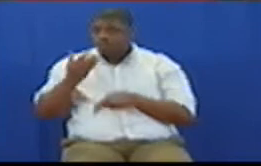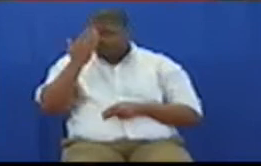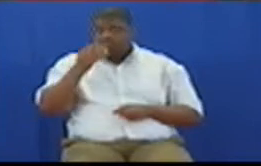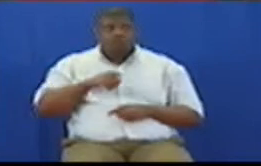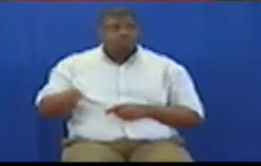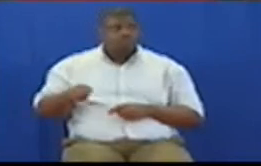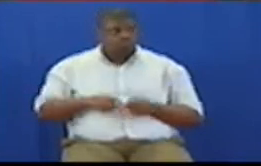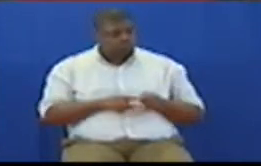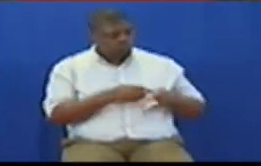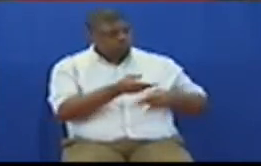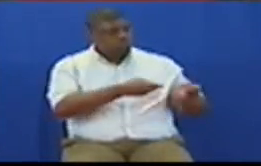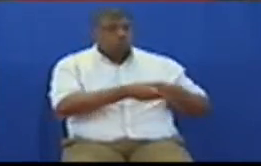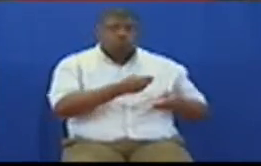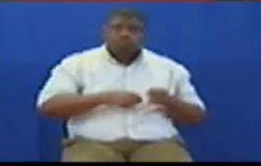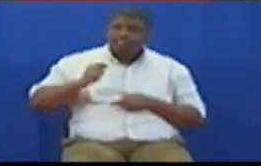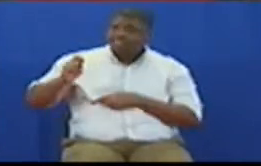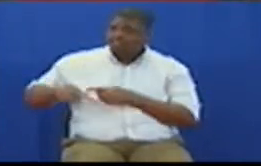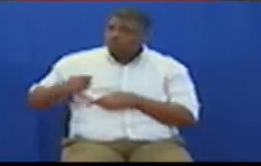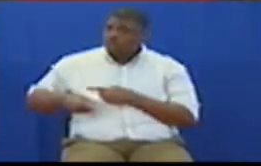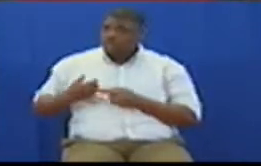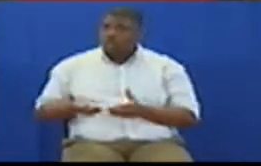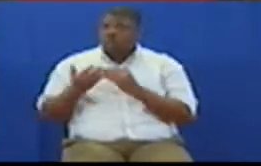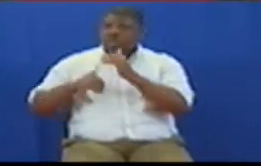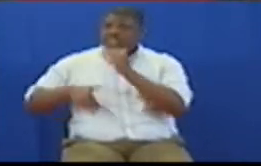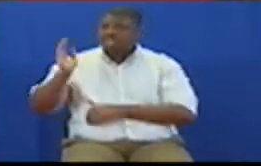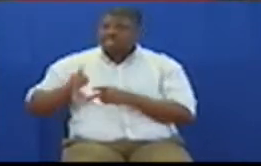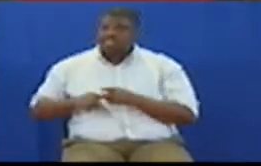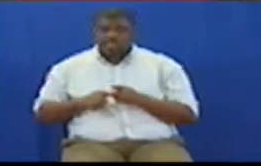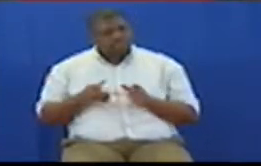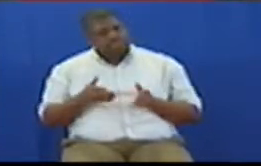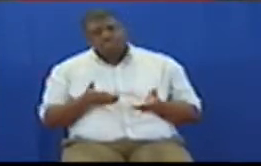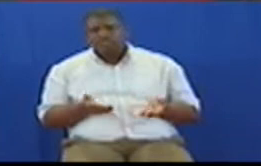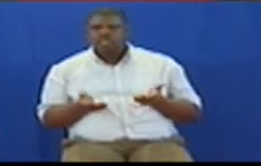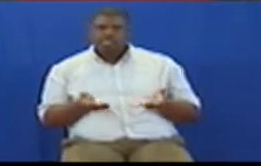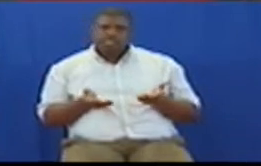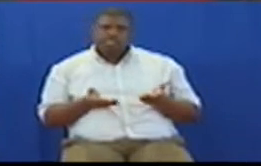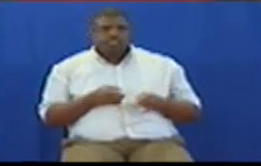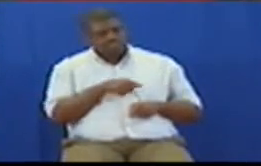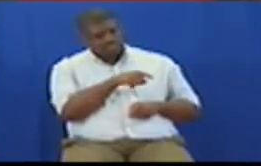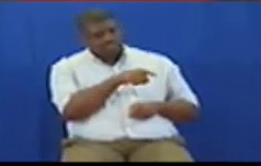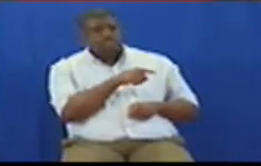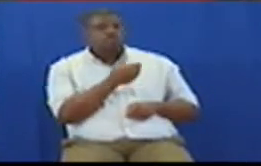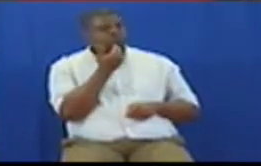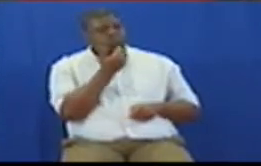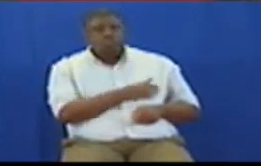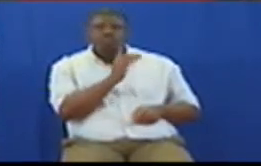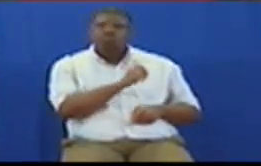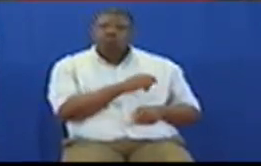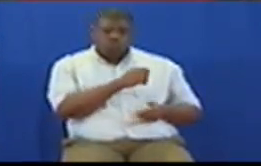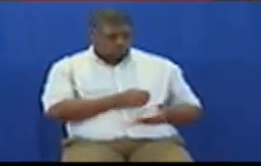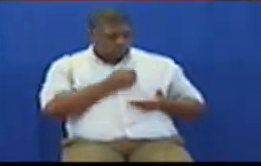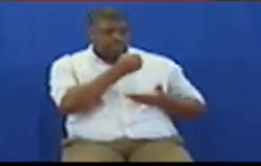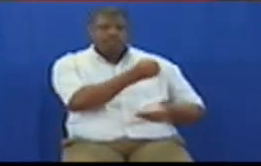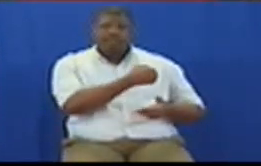viwanda unahitaji zaidi kada ya kati. Kwa hiyo kuna kila haja ya kuwekeza pia